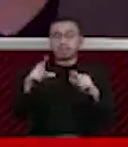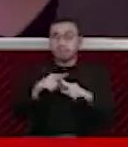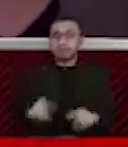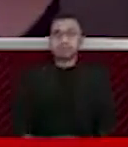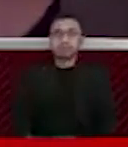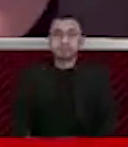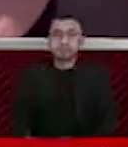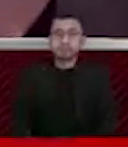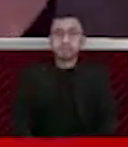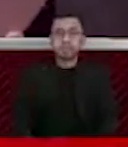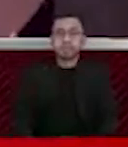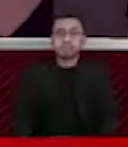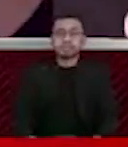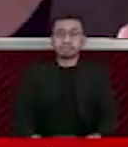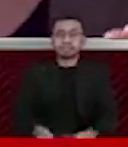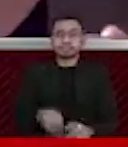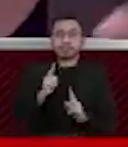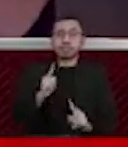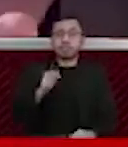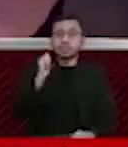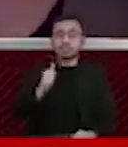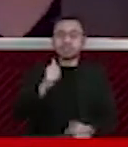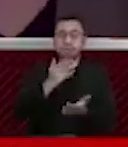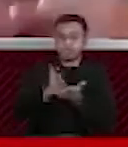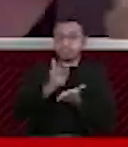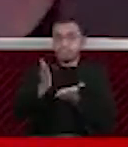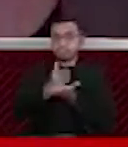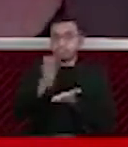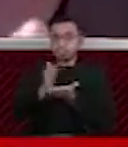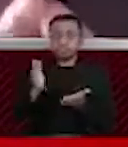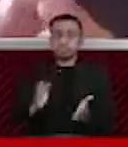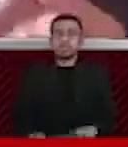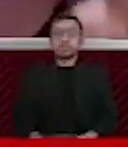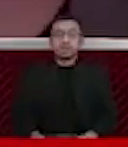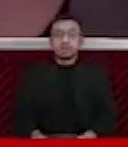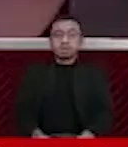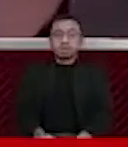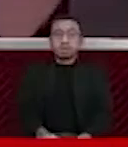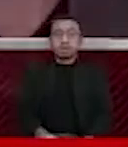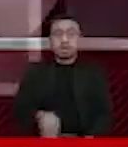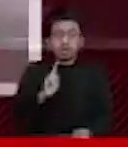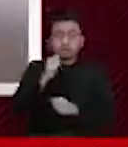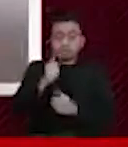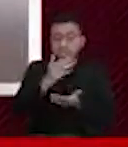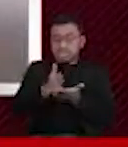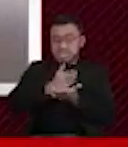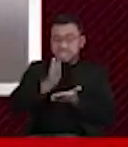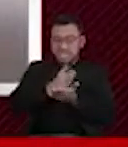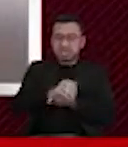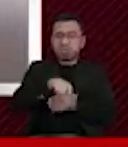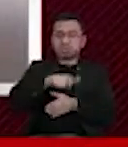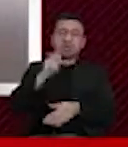sharing spirit yang lebih apa Oh nasib lagi lebih powerfull lagi buat banyak anak muda Nah itu kita harus